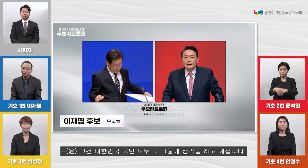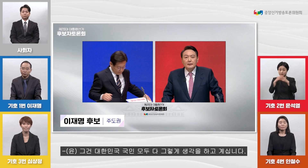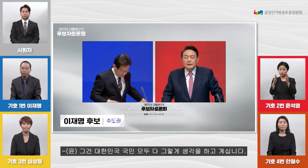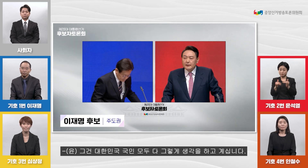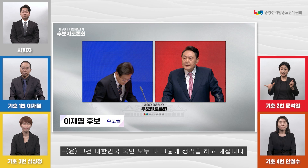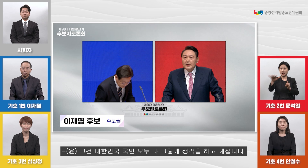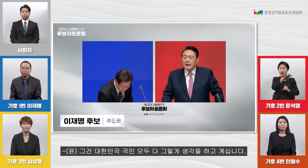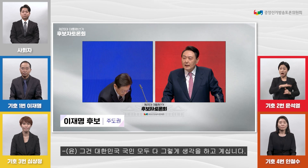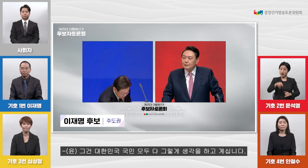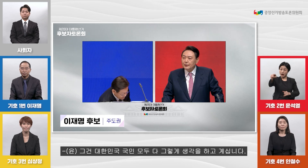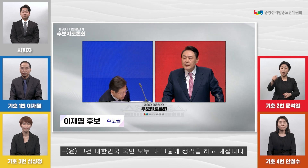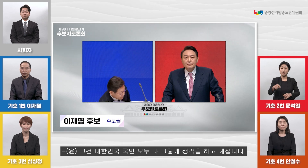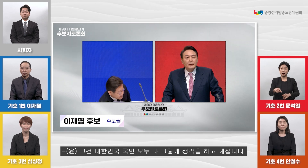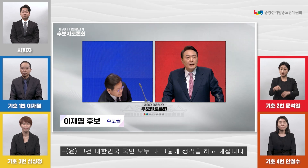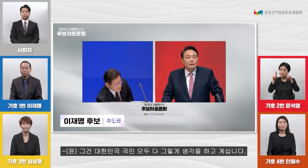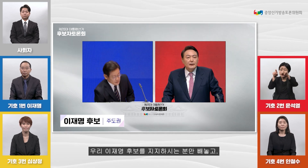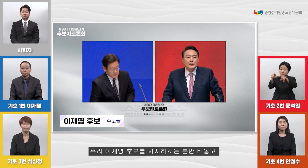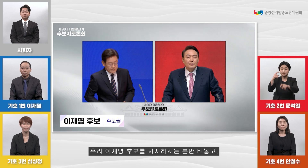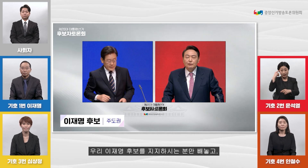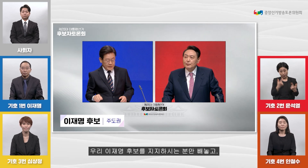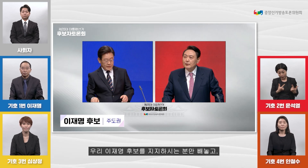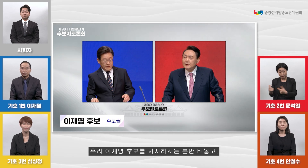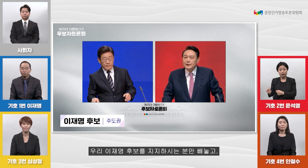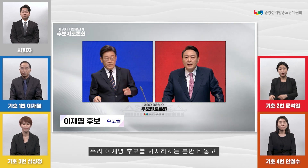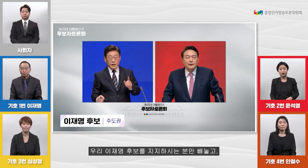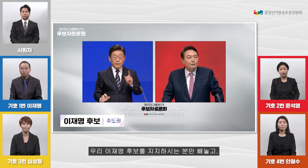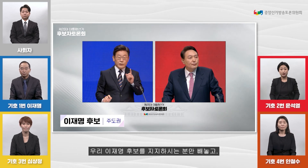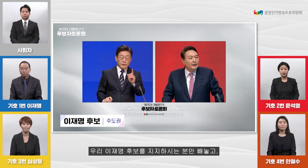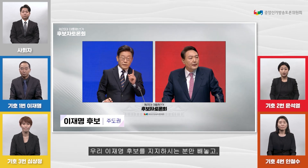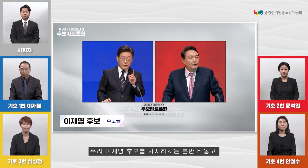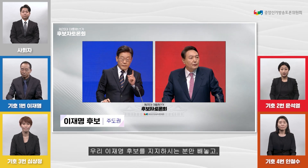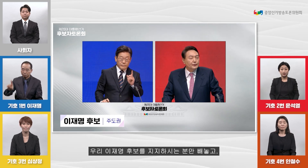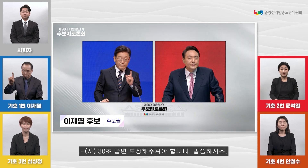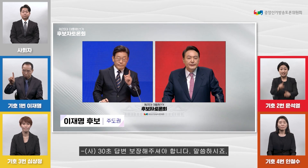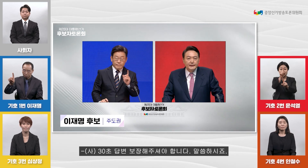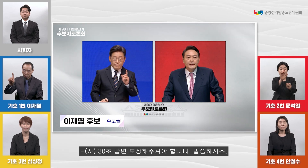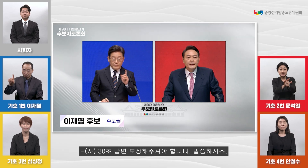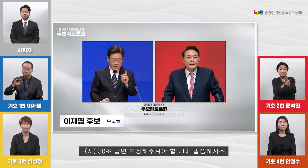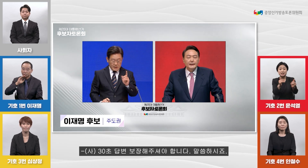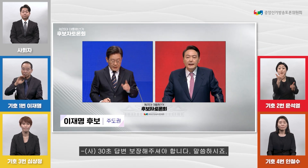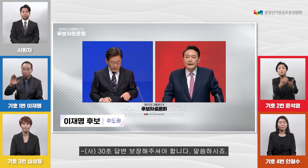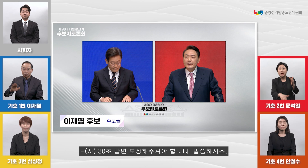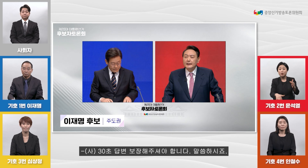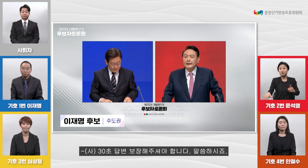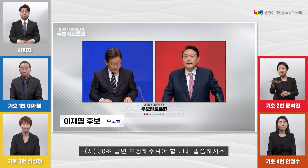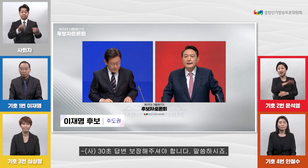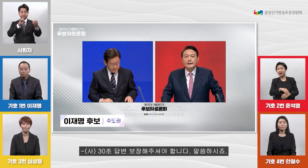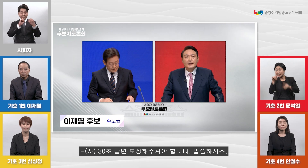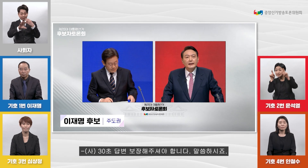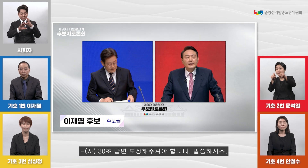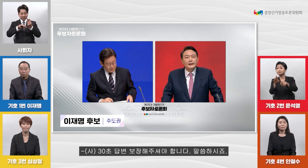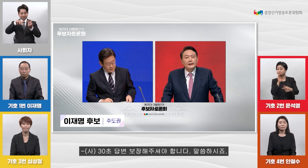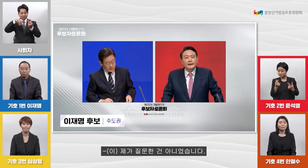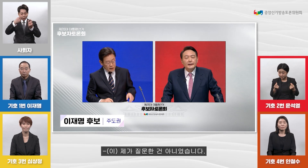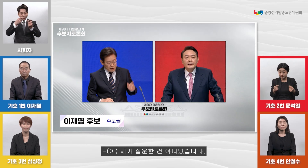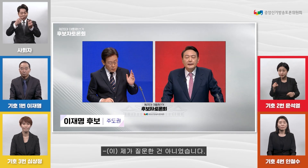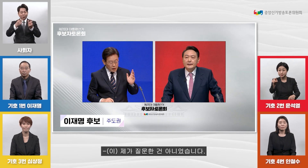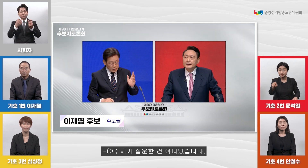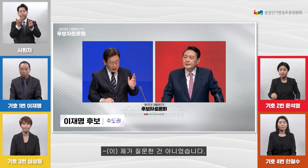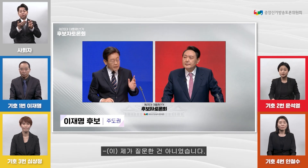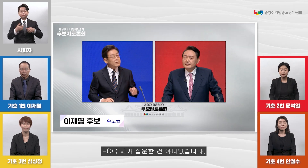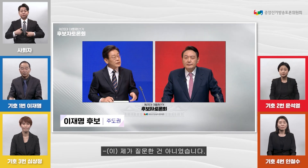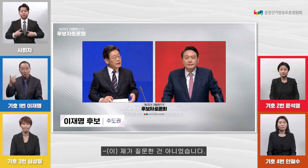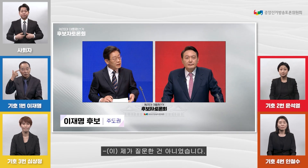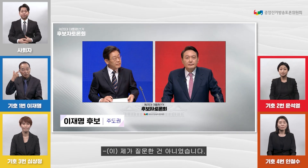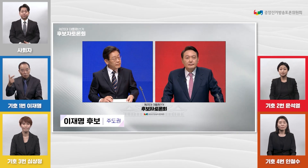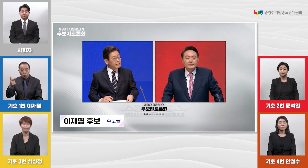다가 그렇게 생각을 하고 계십니다. 우리 이재명 후보를 지지하시는 잠깐만. 분만 자, 빼놓고 30초 답변 네. 보장해 주셔야 합니다. 말씀하시죠. 제가 질문한